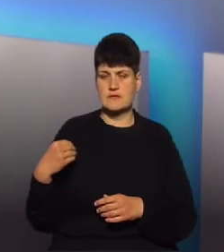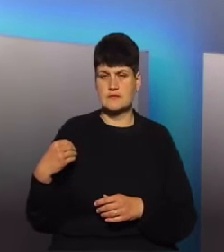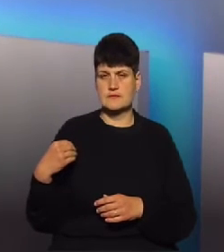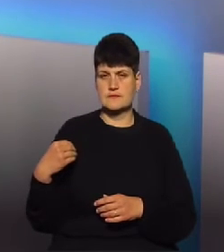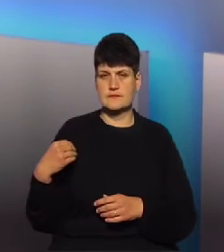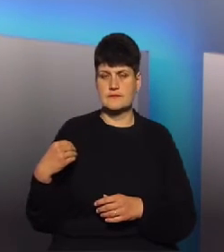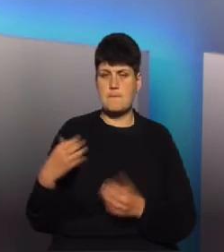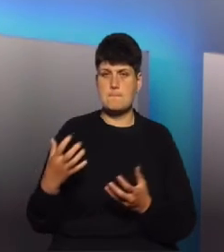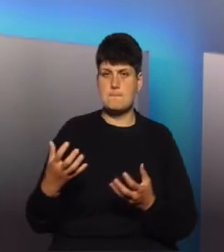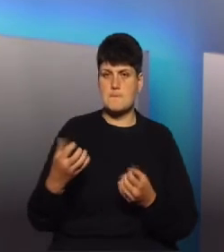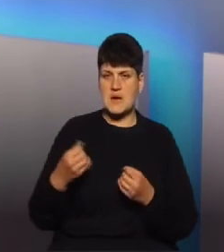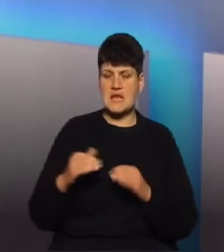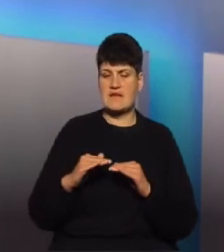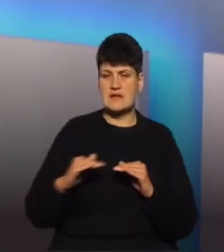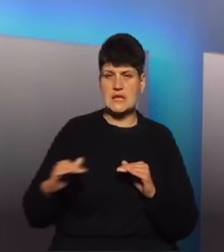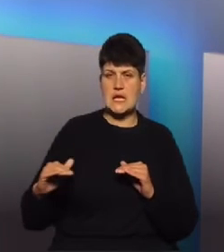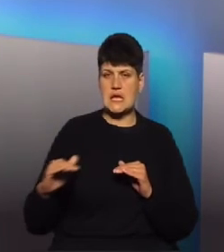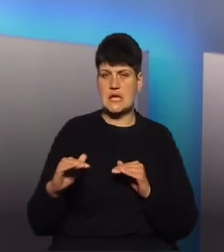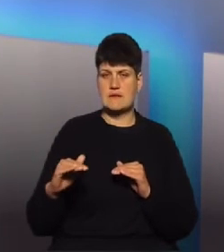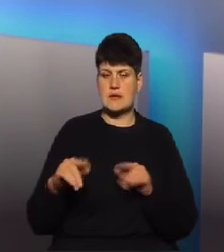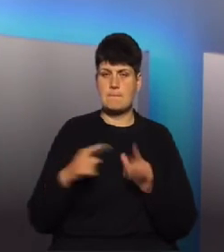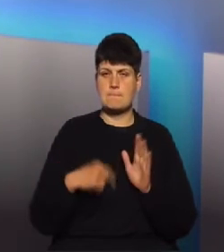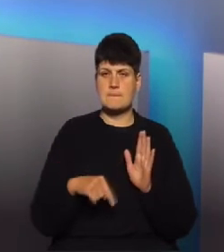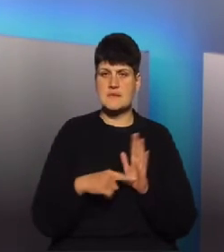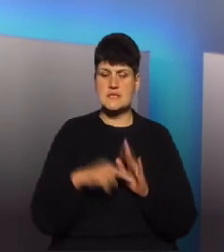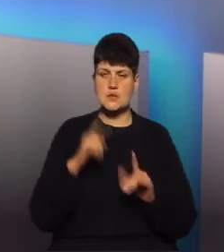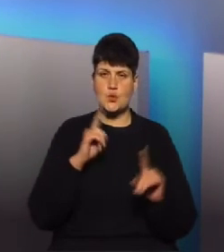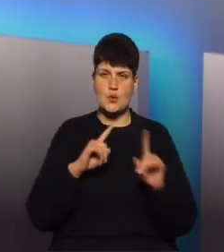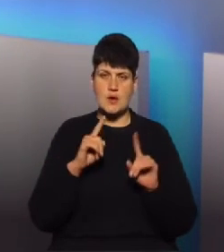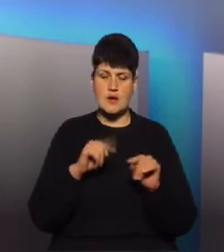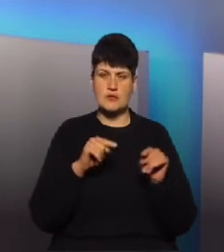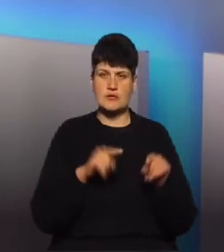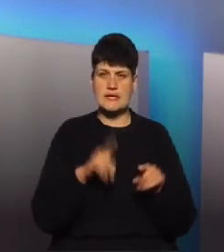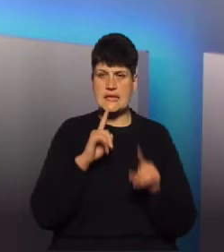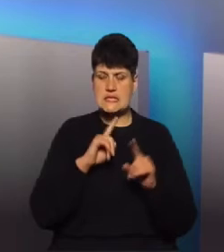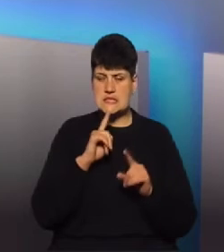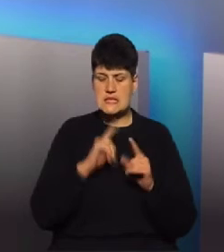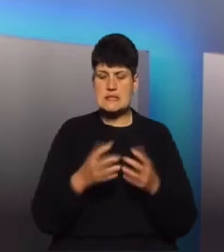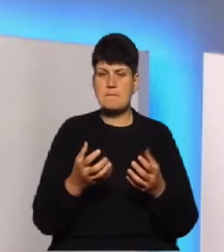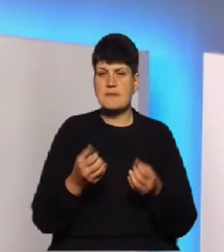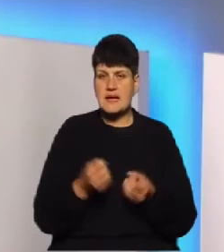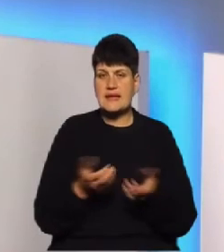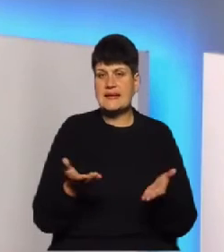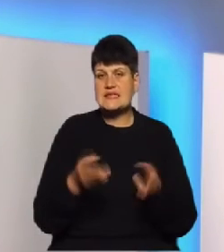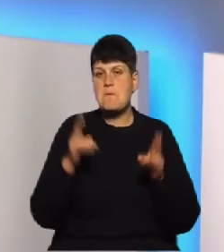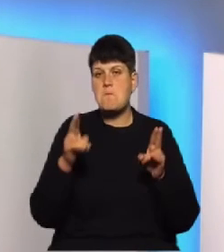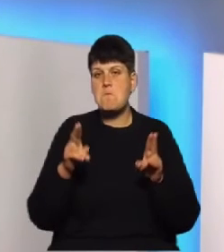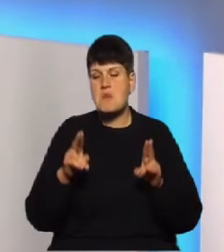прийняв на рівні міської ради, вони там на сесії прийняли якісь певні правила саме